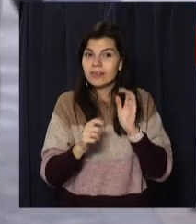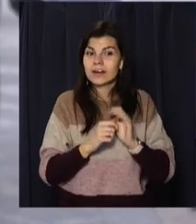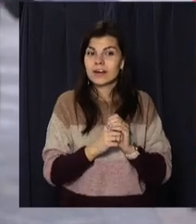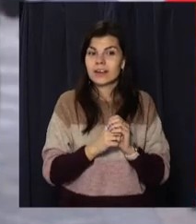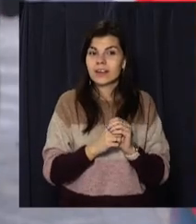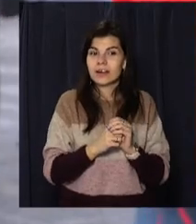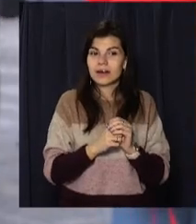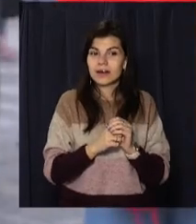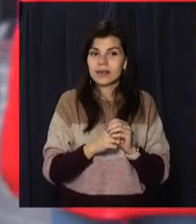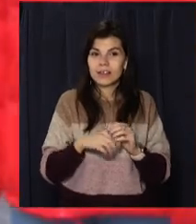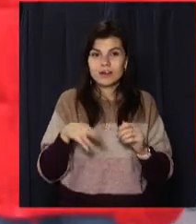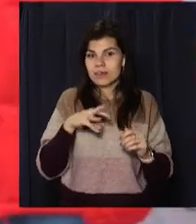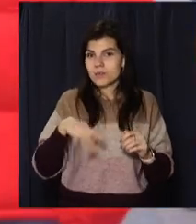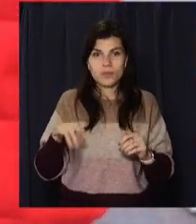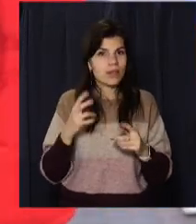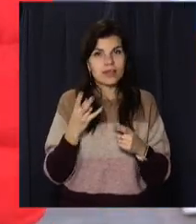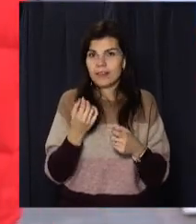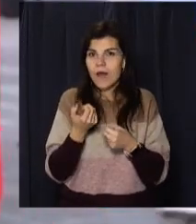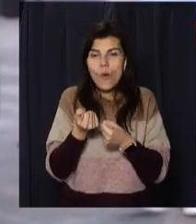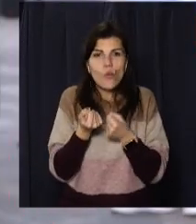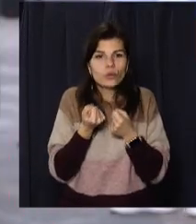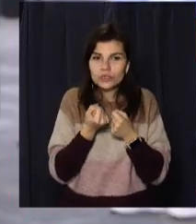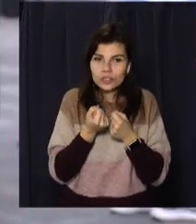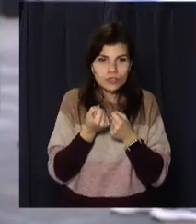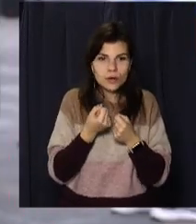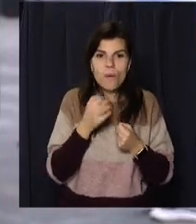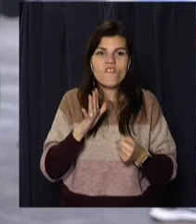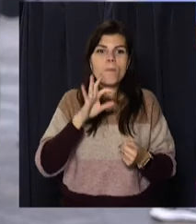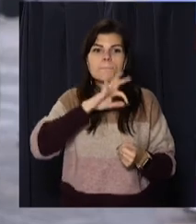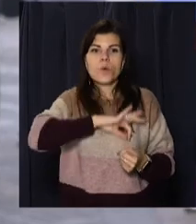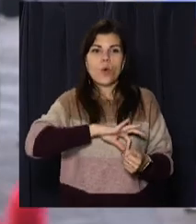Мы не удерживаем ничего в пользу